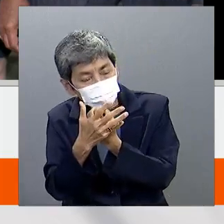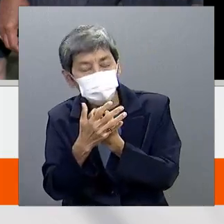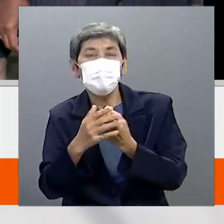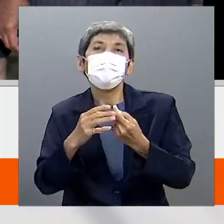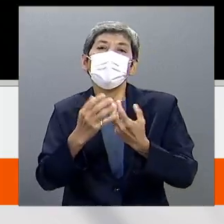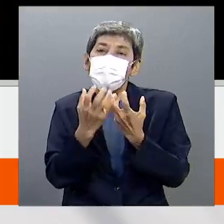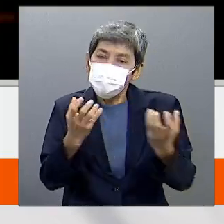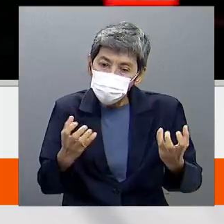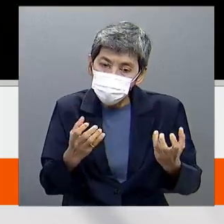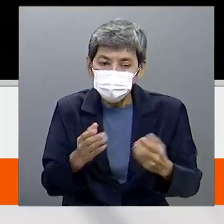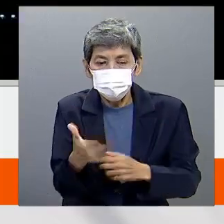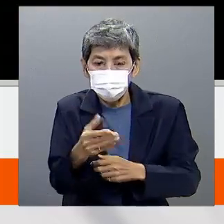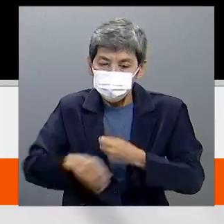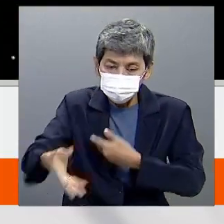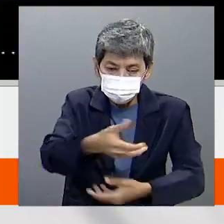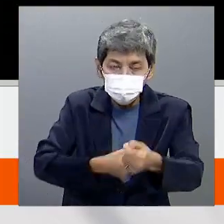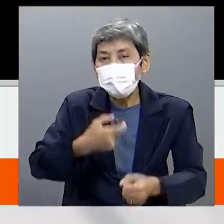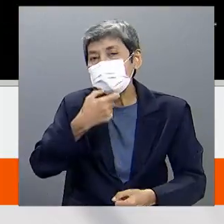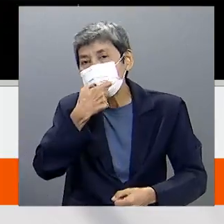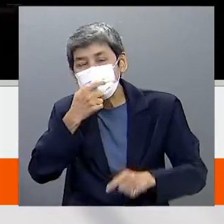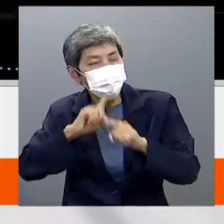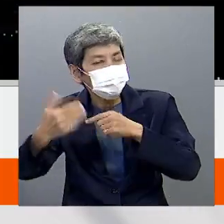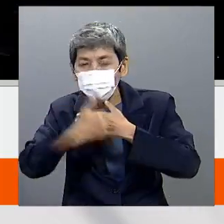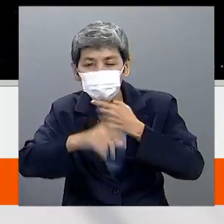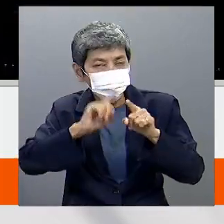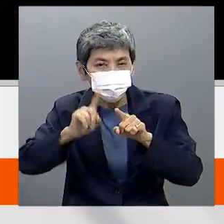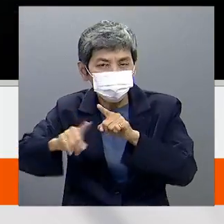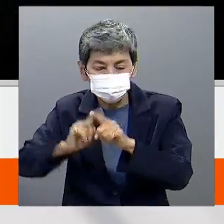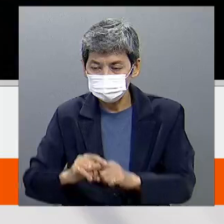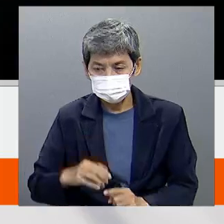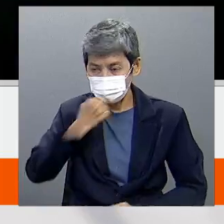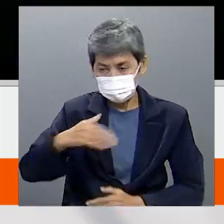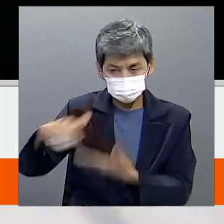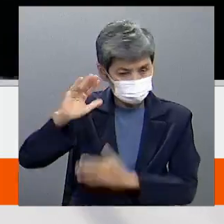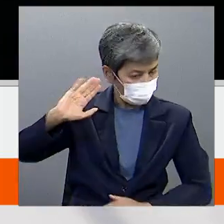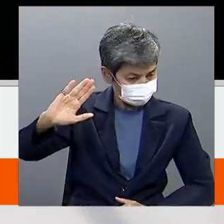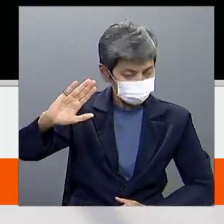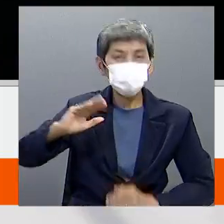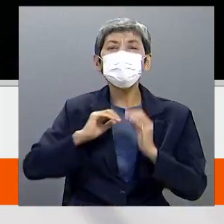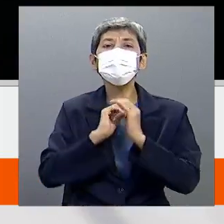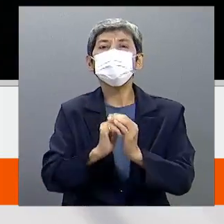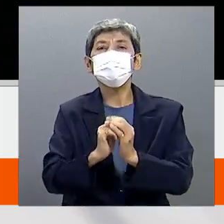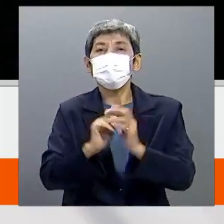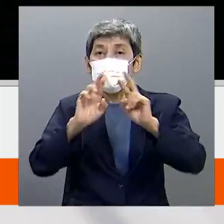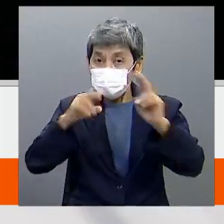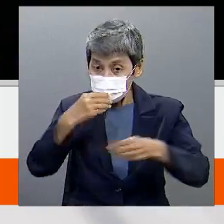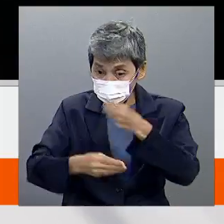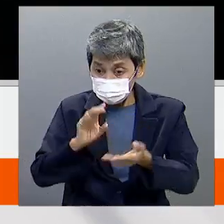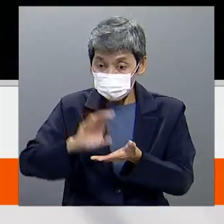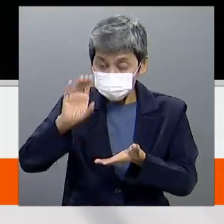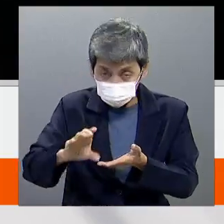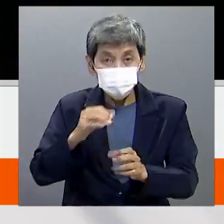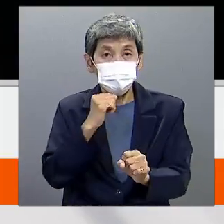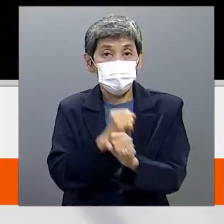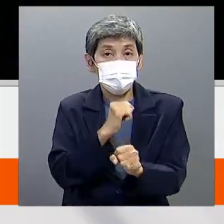งขนมกบเคี้ยวอะไรต่างๆนะครับหรือแม้กระทั่งผู้ประกอบการนักลงทุนที่อยู่ในไ